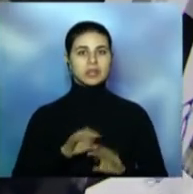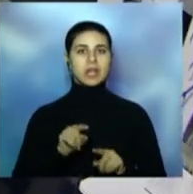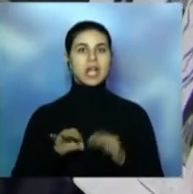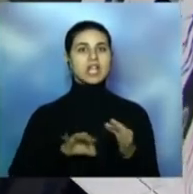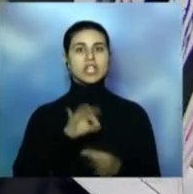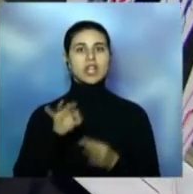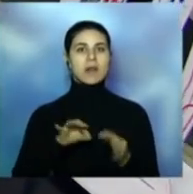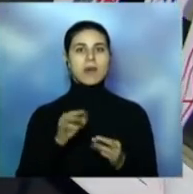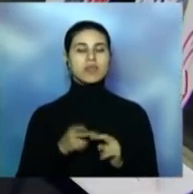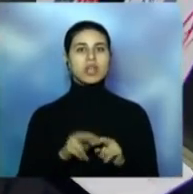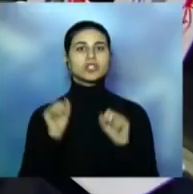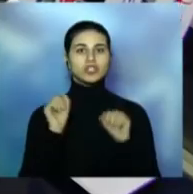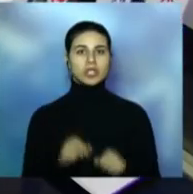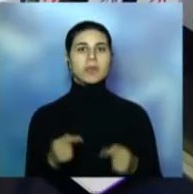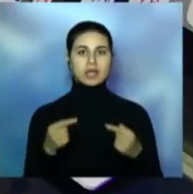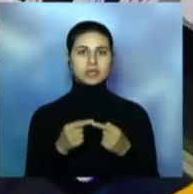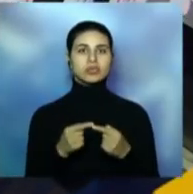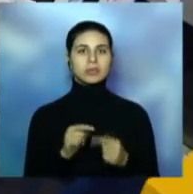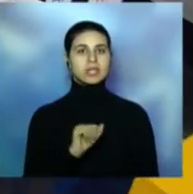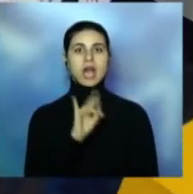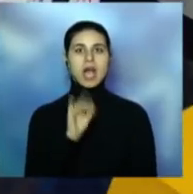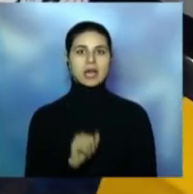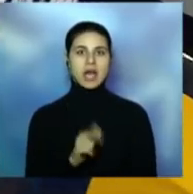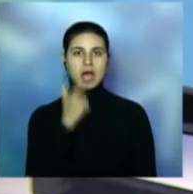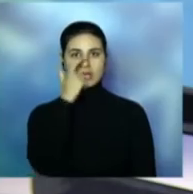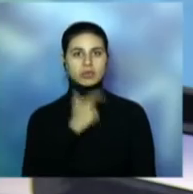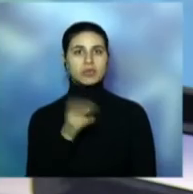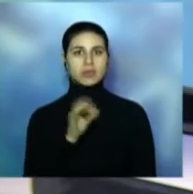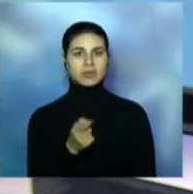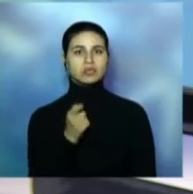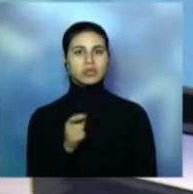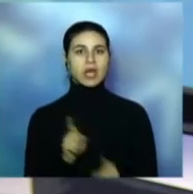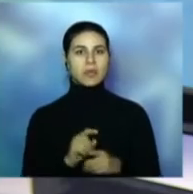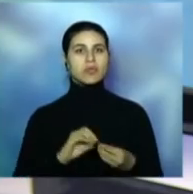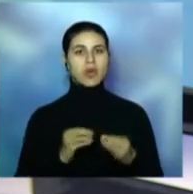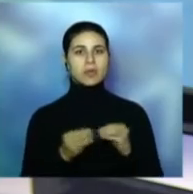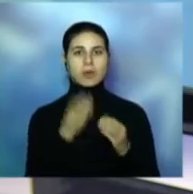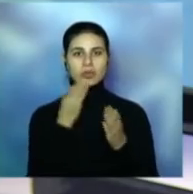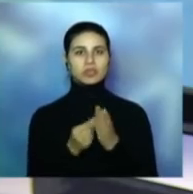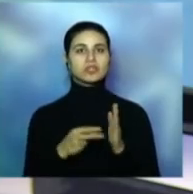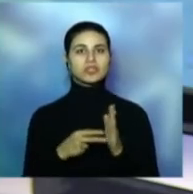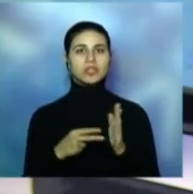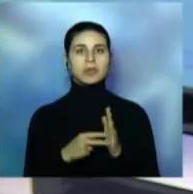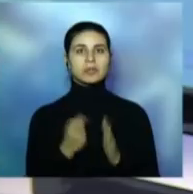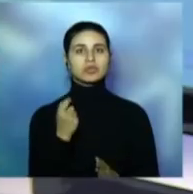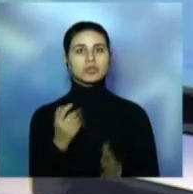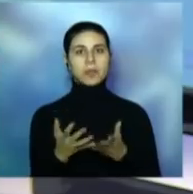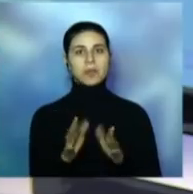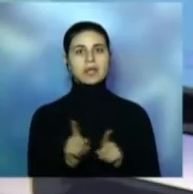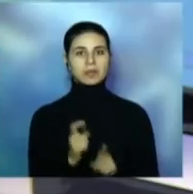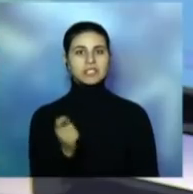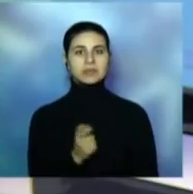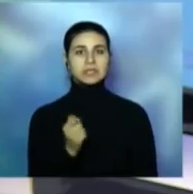გადაჭარბებული, ეს შეიძლება ადასტურებდეს არაკლინიკურ, მაგრამ გარკვეულწილად პრობლემურ თვითშეფასების ცოტა უფრო